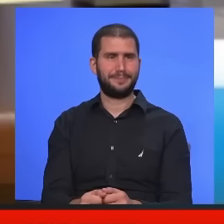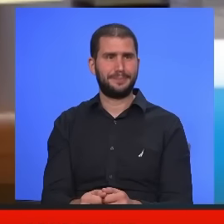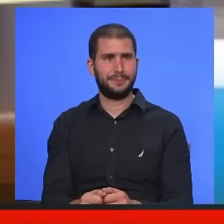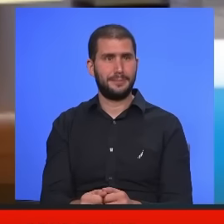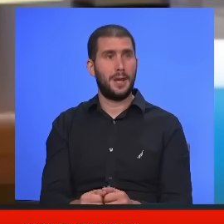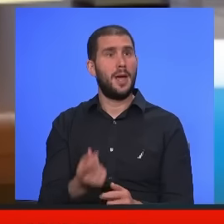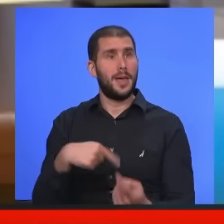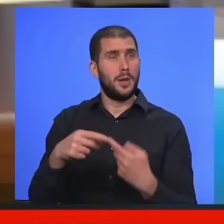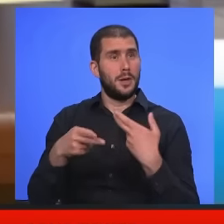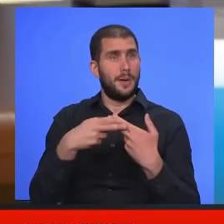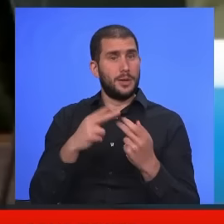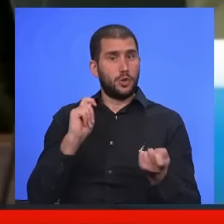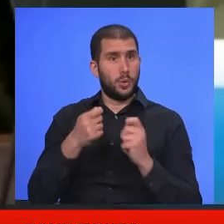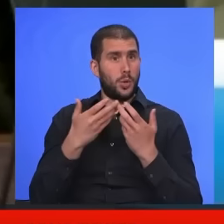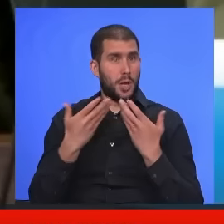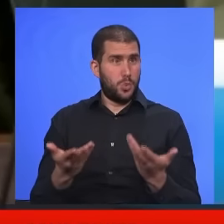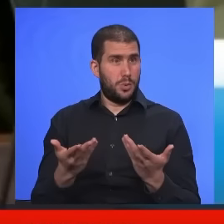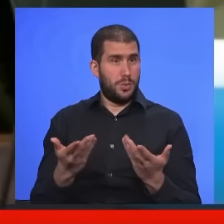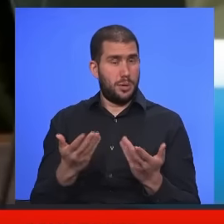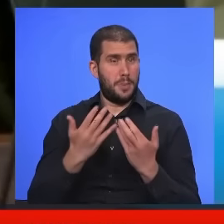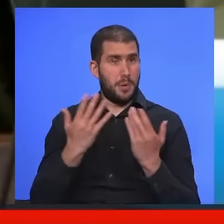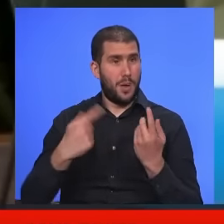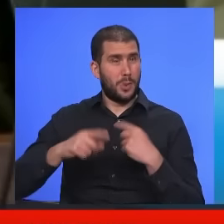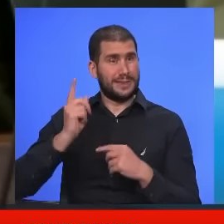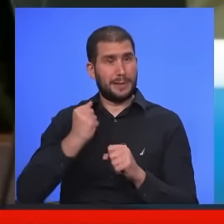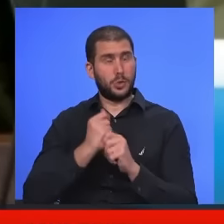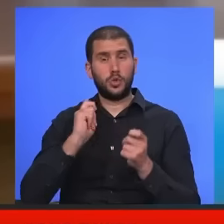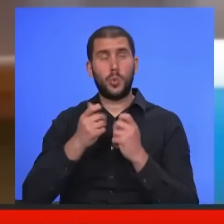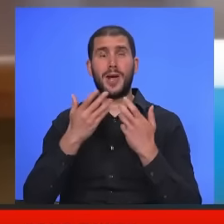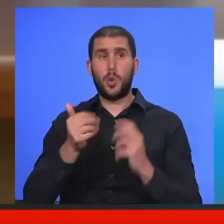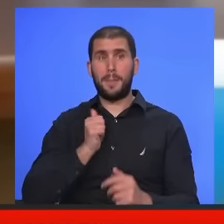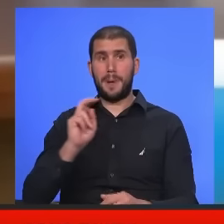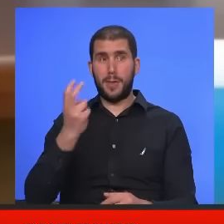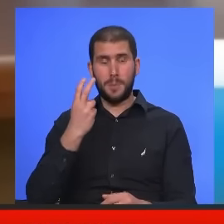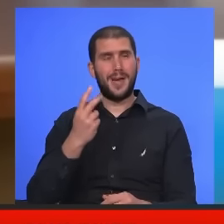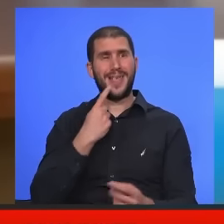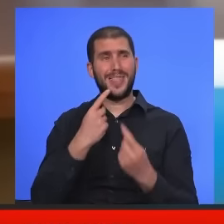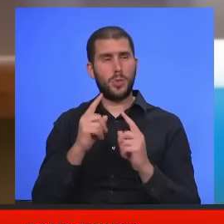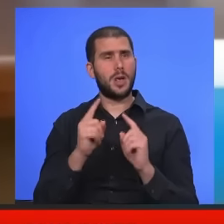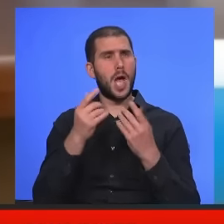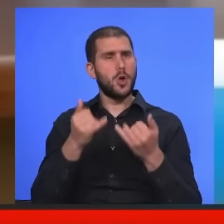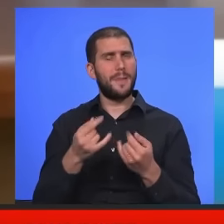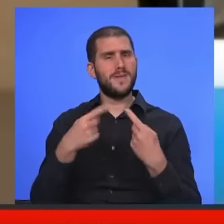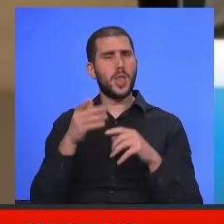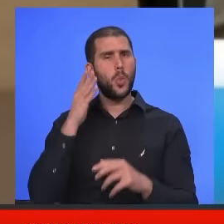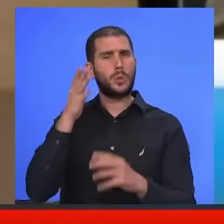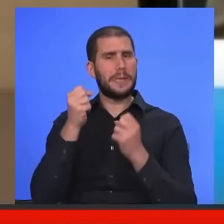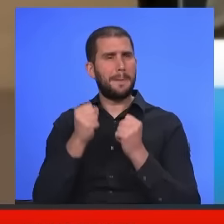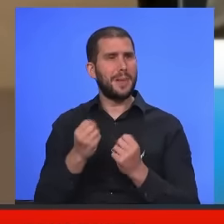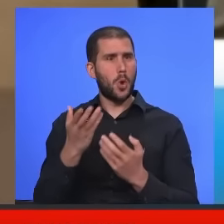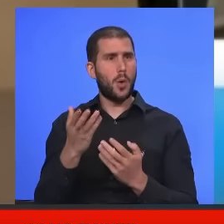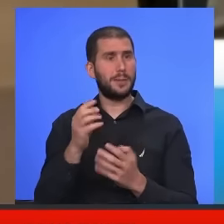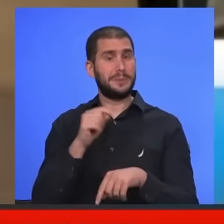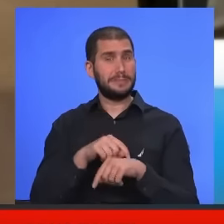חבר'ה, אנחנו עומדים בפני שינוי גדול. ברור שאנחנו צריכים לעשות שינוי גדול במילואים. הדיון הזה התקיים היום בוועדת החוץ והביטחון